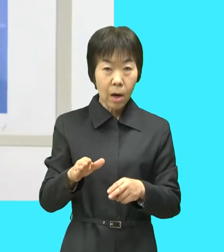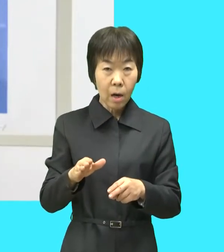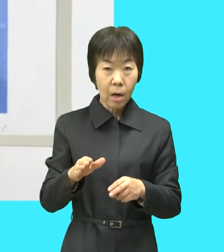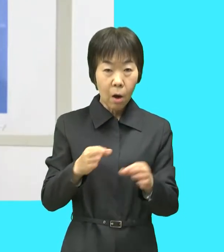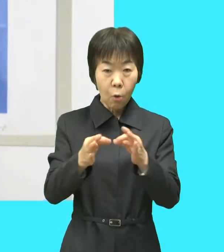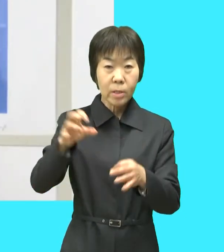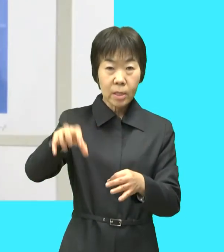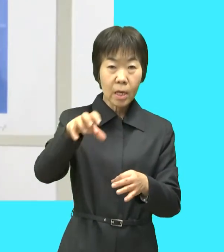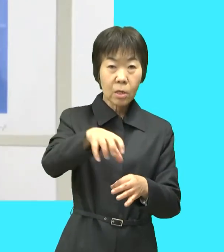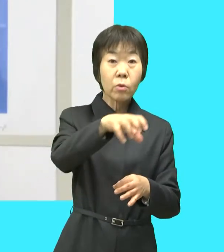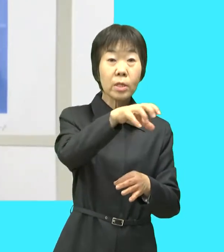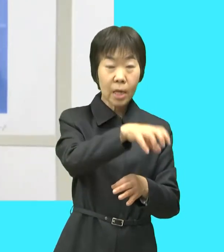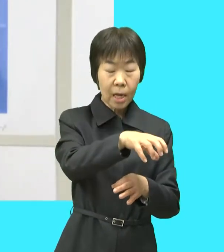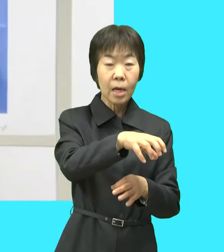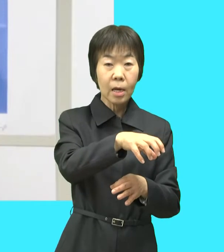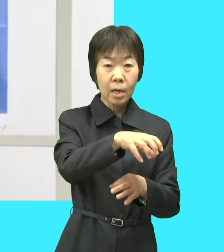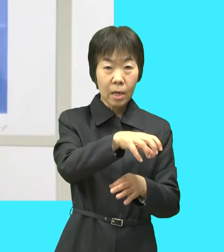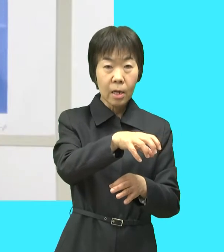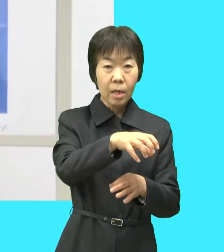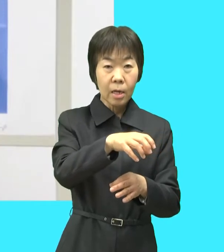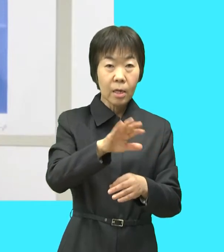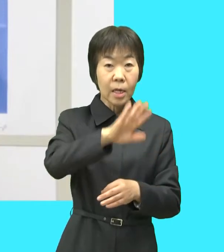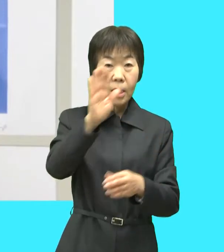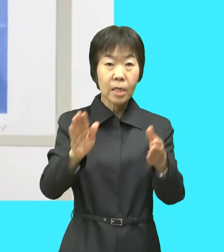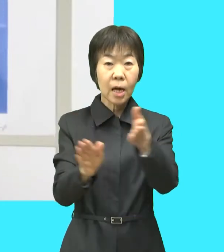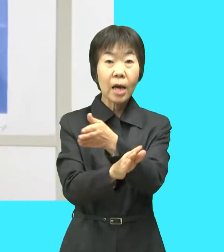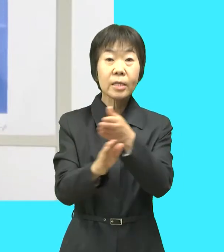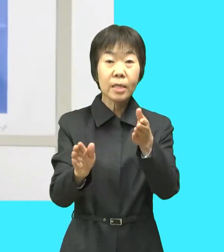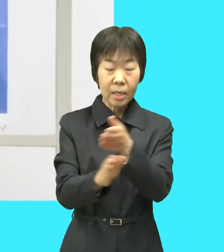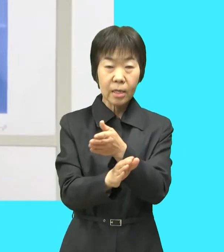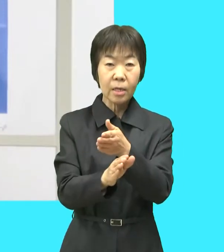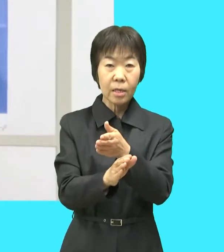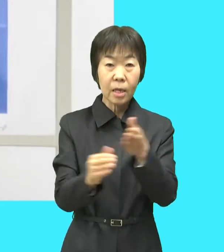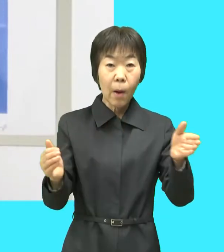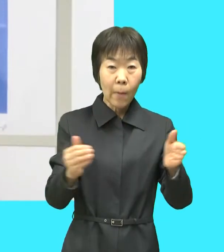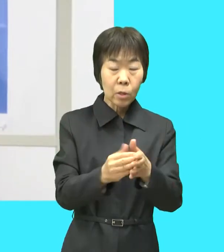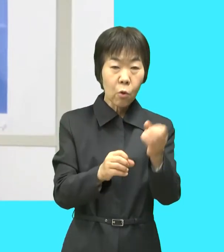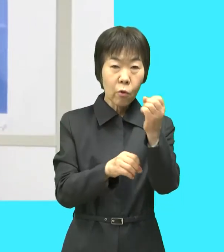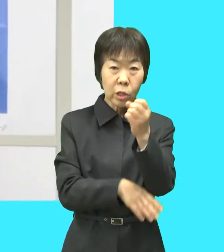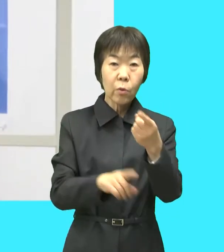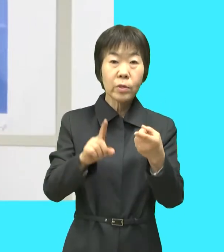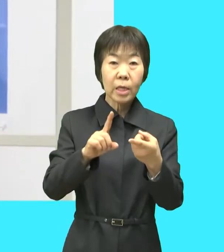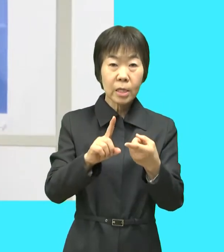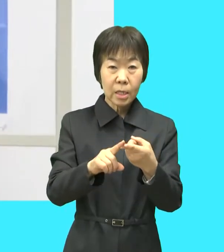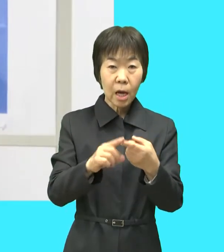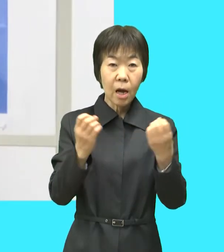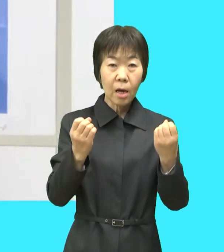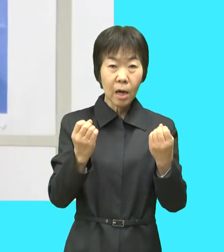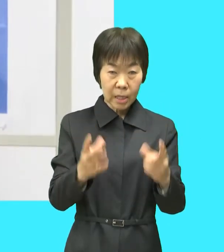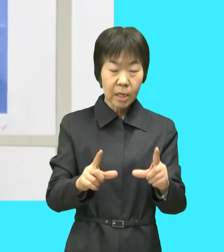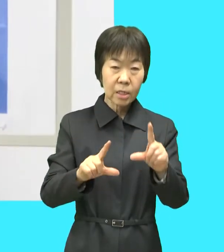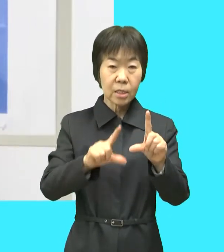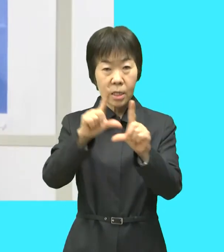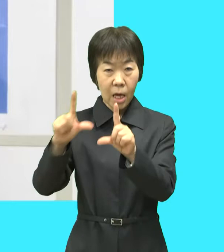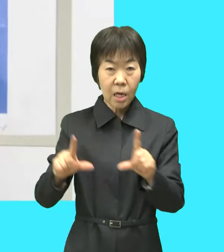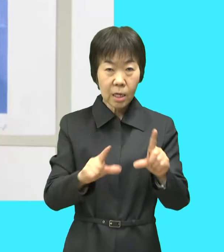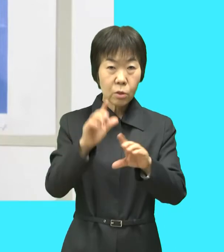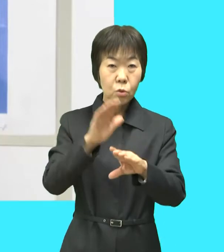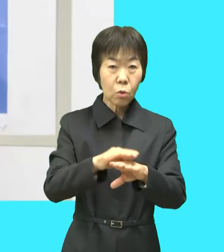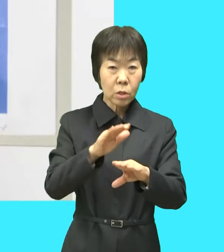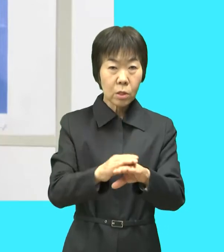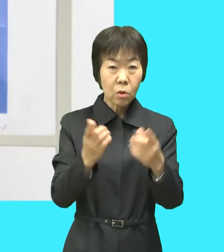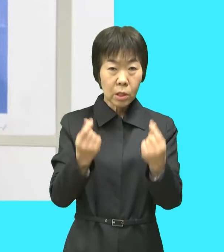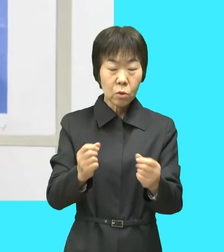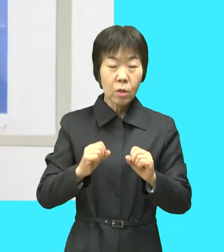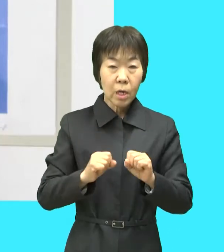れの店舗お店における換気もはじめですね、これまでの基本的な新しい生活様式の徹底